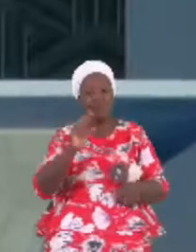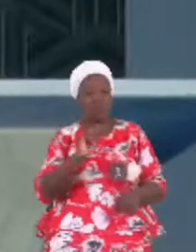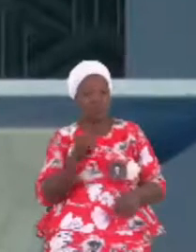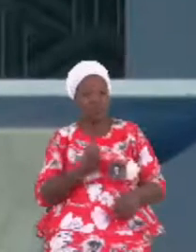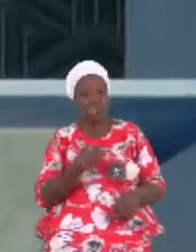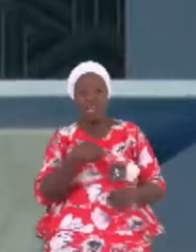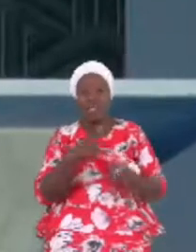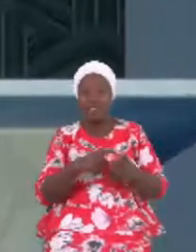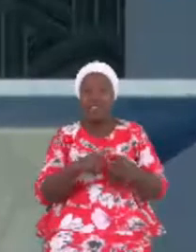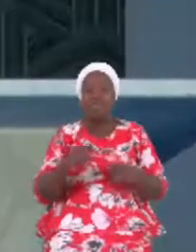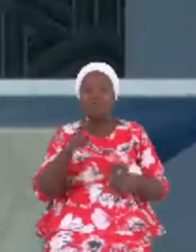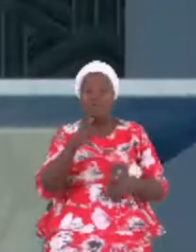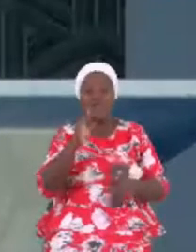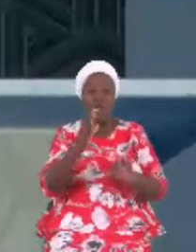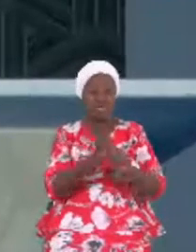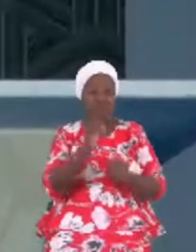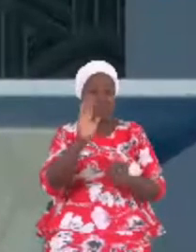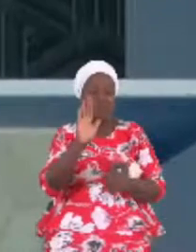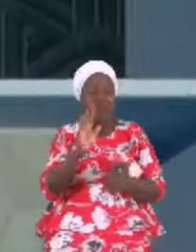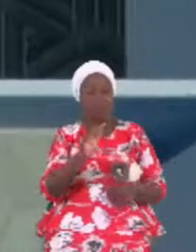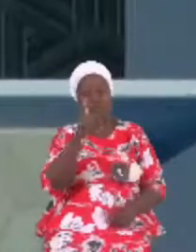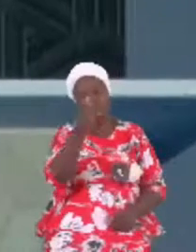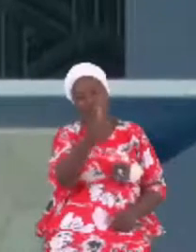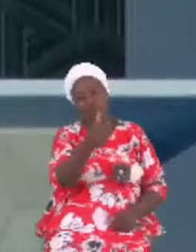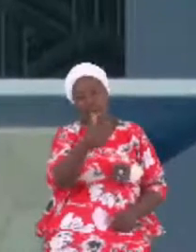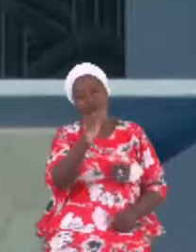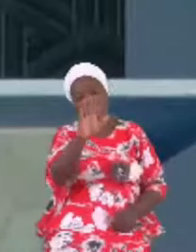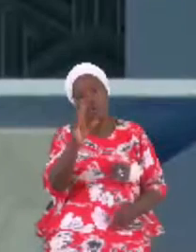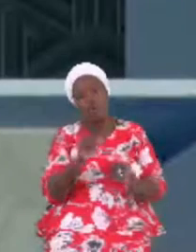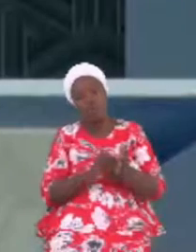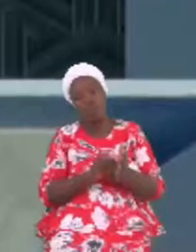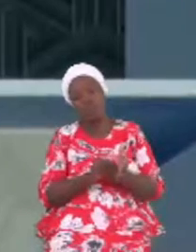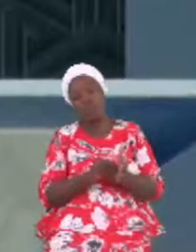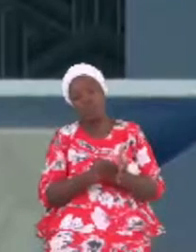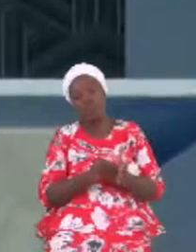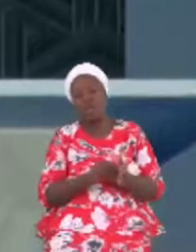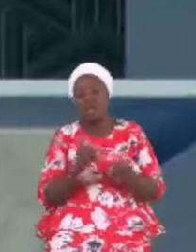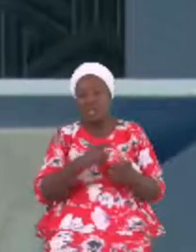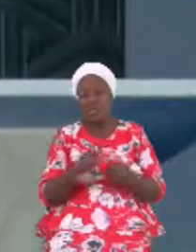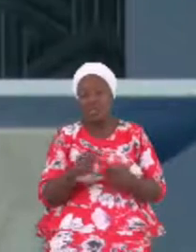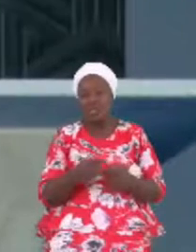soirée. Si tu ne me touches pas, je ne te laisserai pas partir.